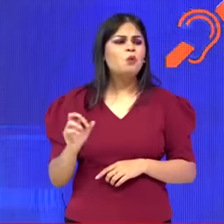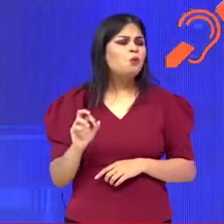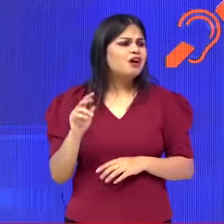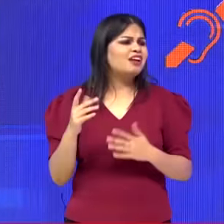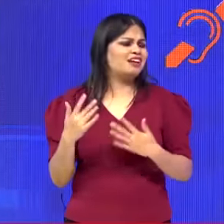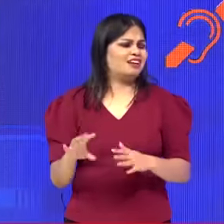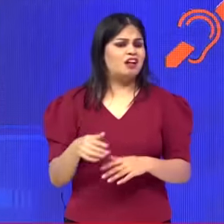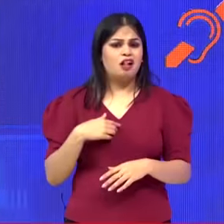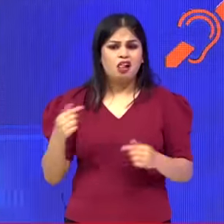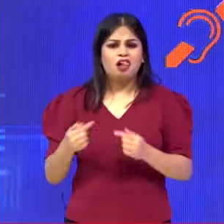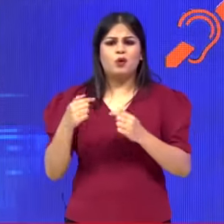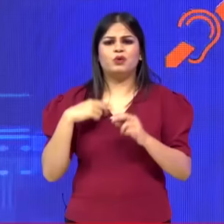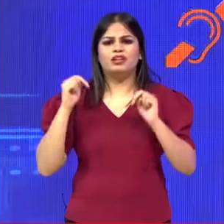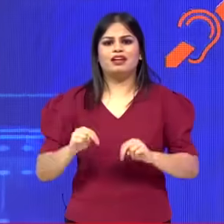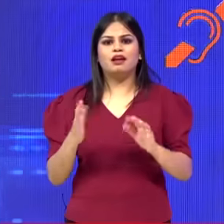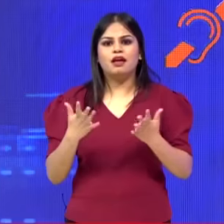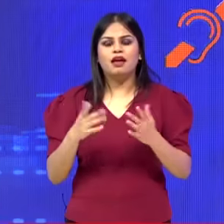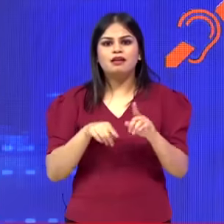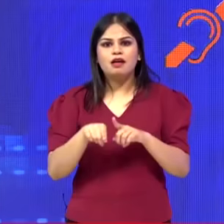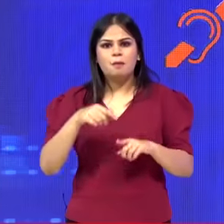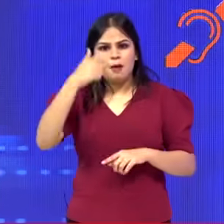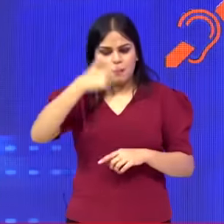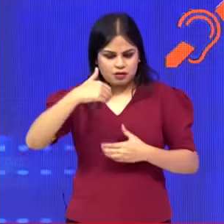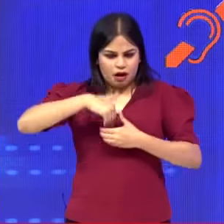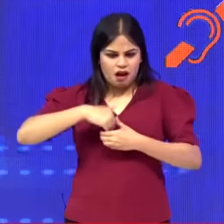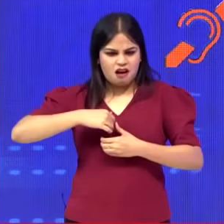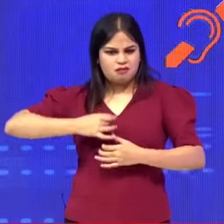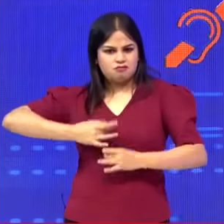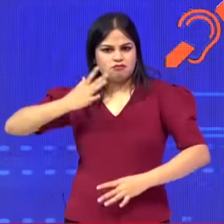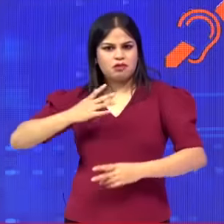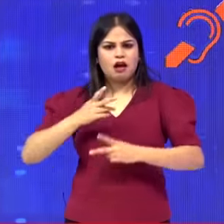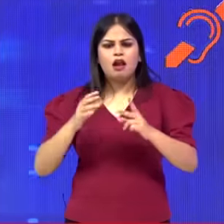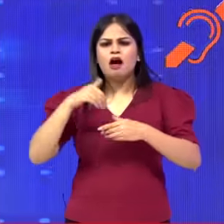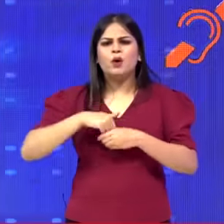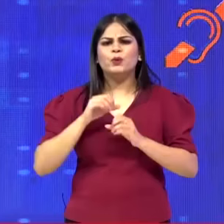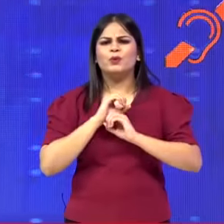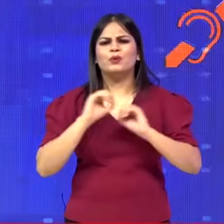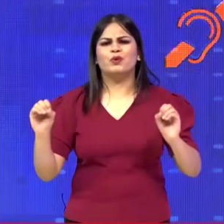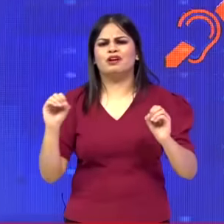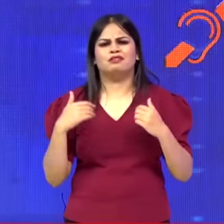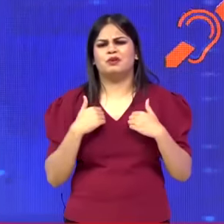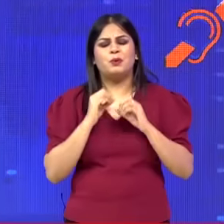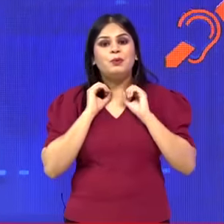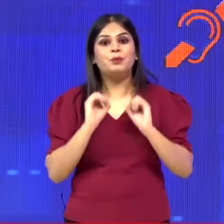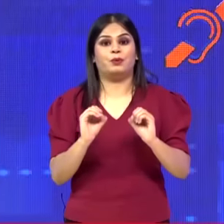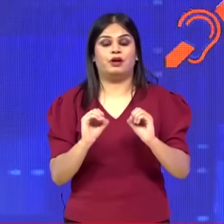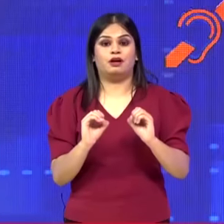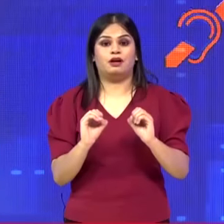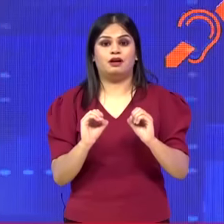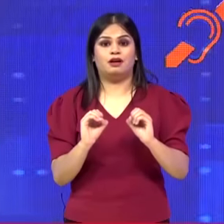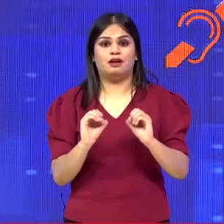आई डोंट हैव दैट विंडिक्टिव बोन इन माई बॉडी. आई डोंट हैव दैट एट ऑल